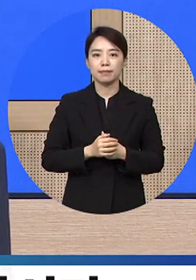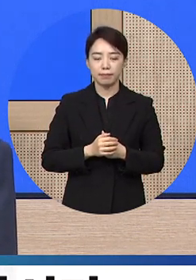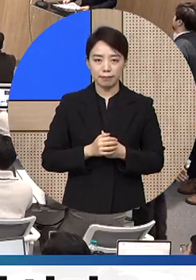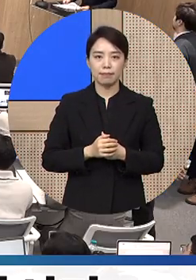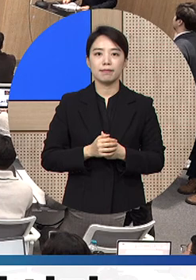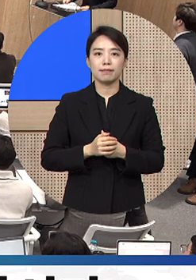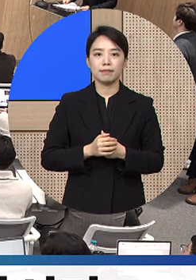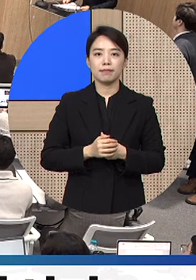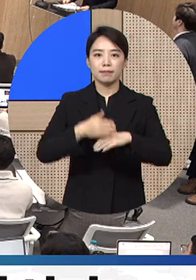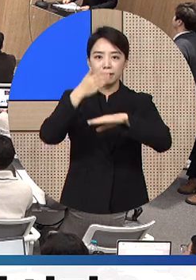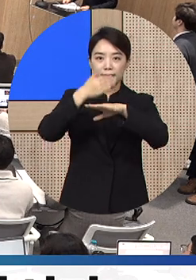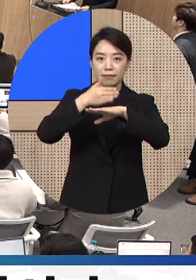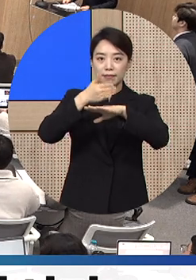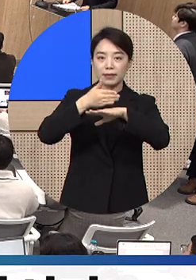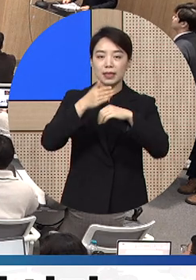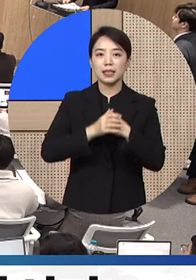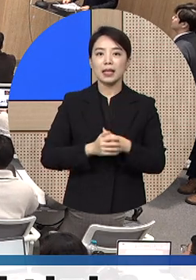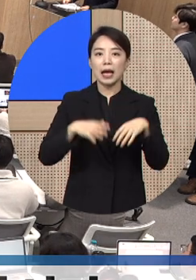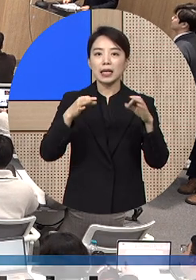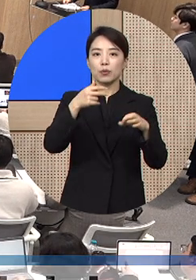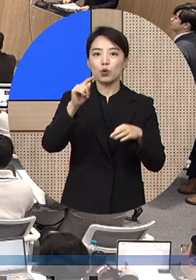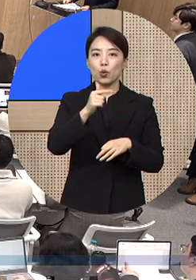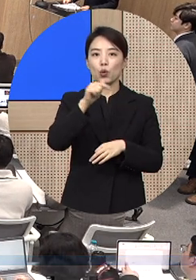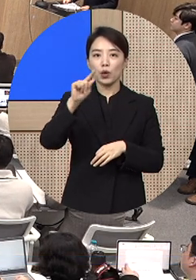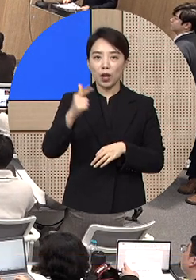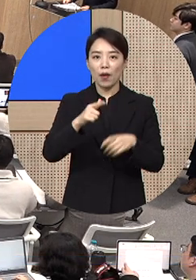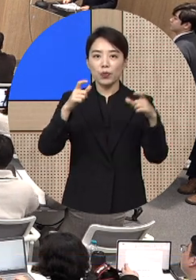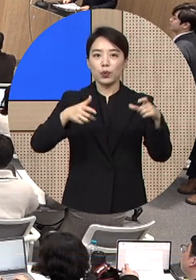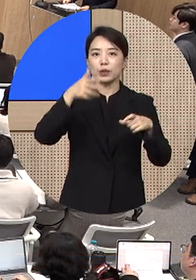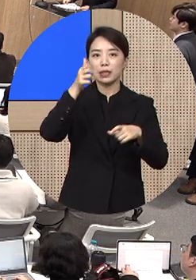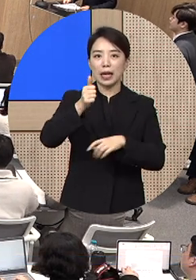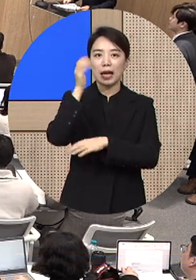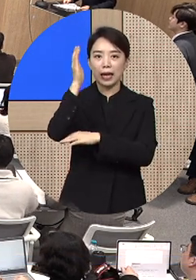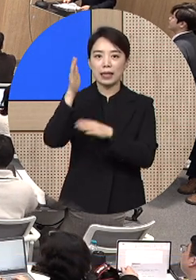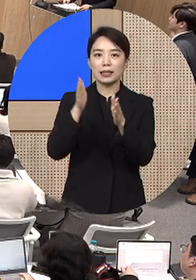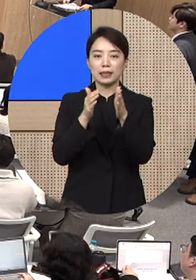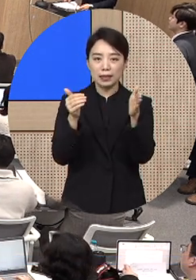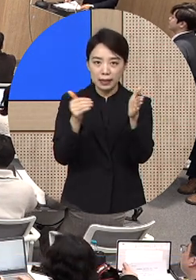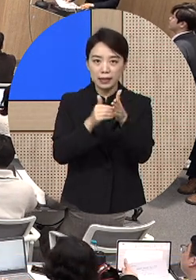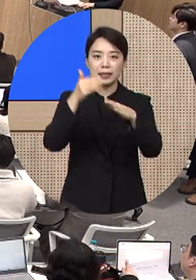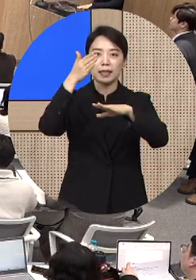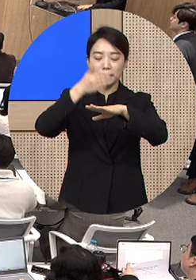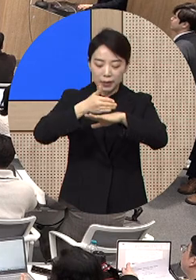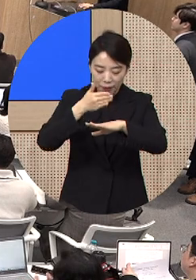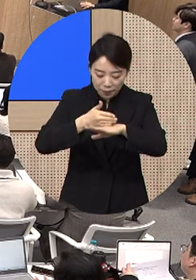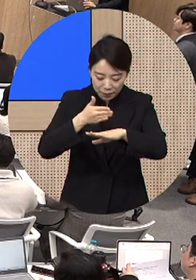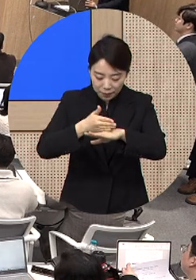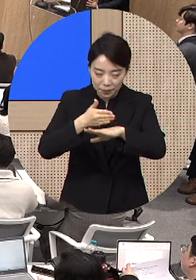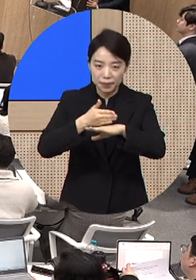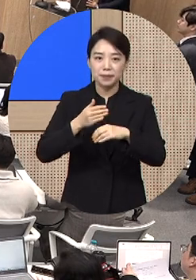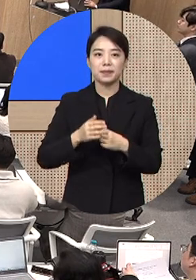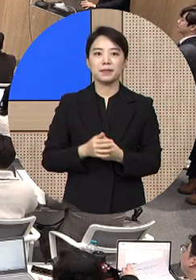네, 감사합니다. 이상으로 김동연 경기도지사의 기자회견을 마치겠습니다. 감사합니다. 네, 고맙습니다.